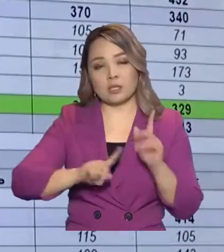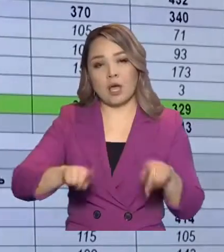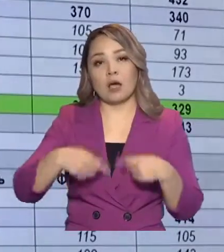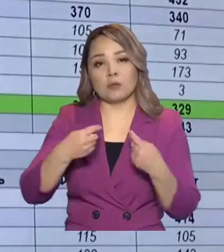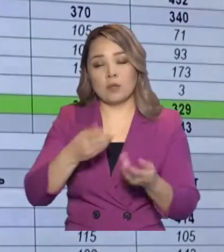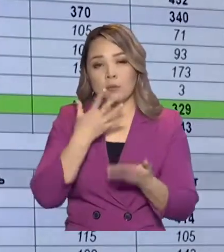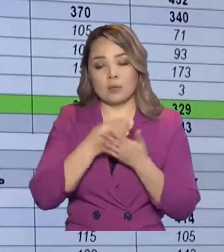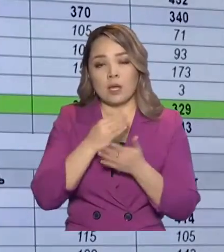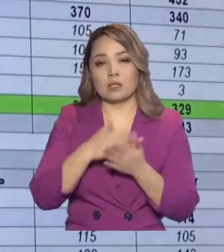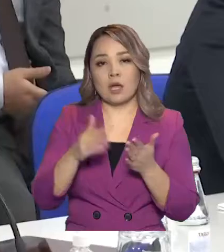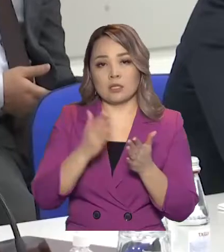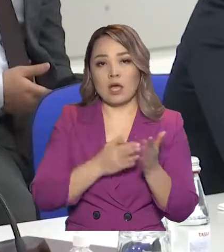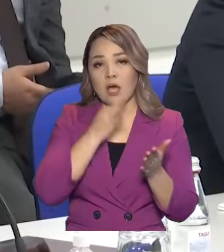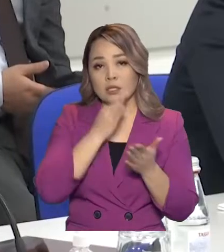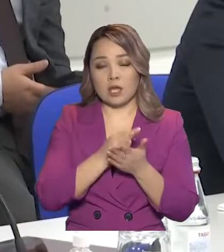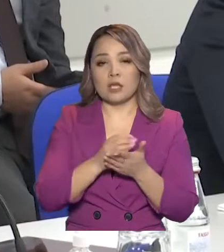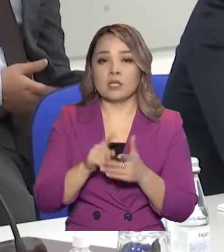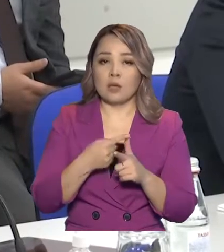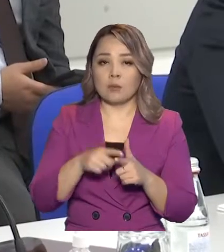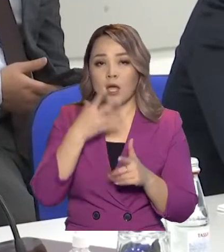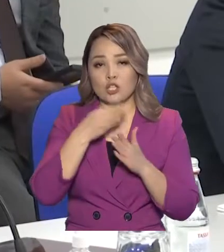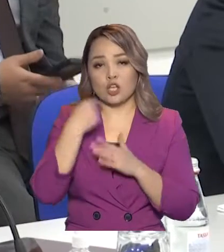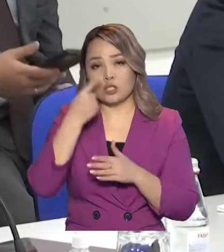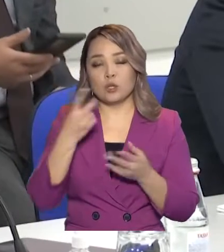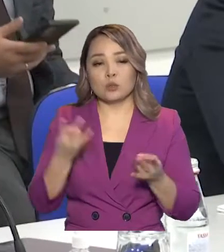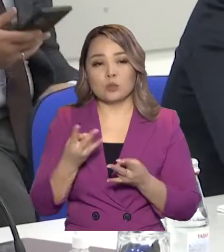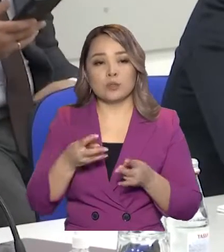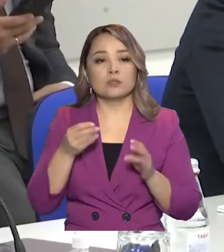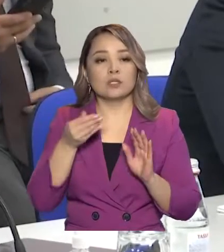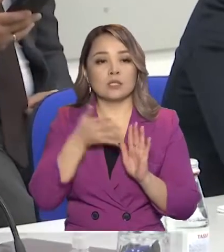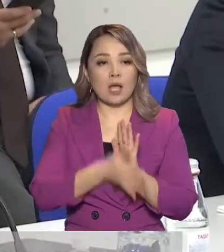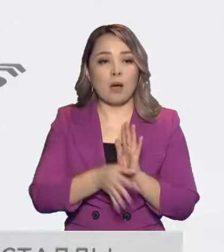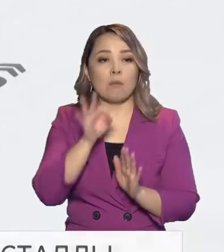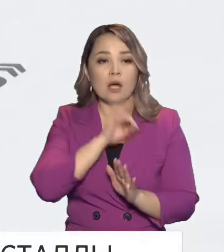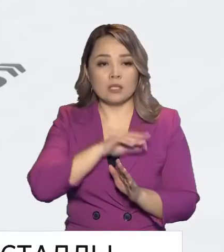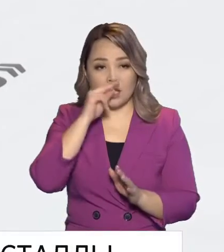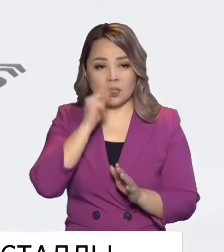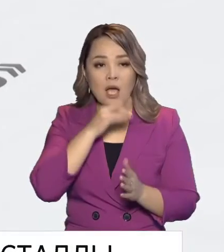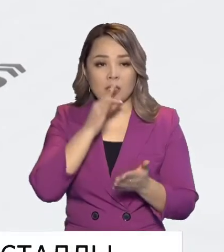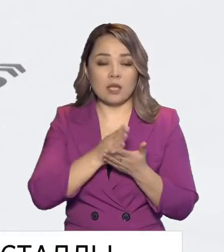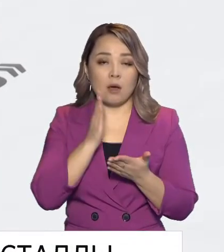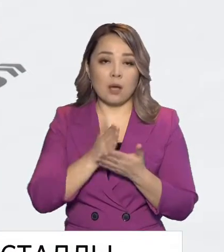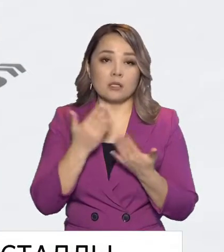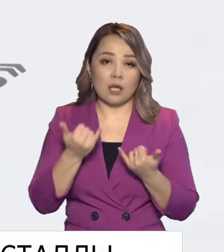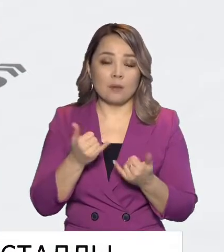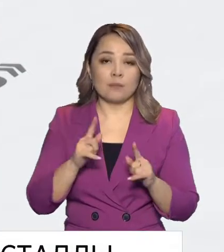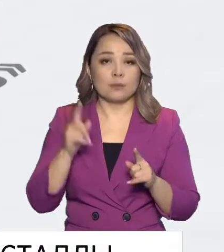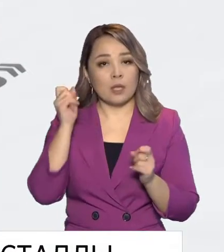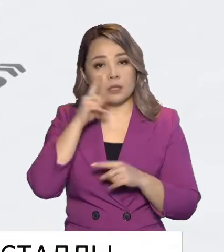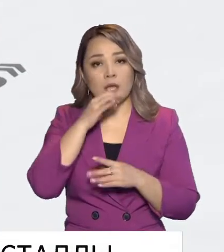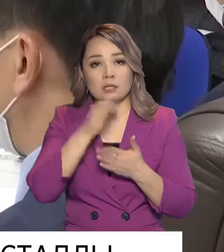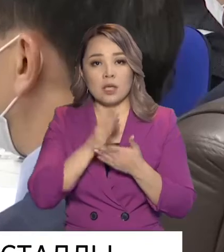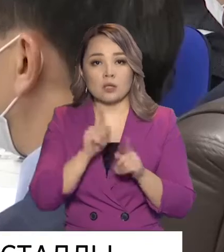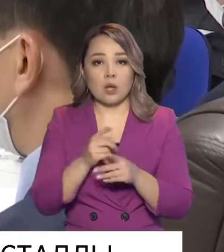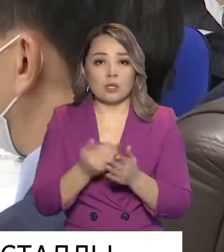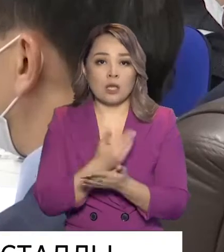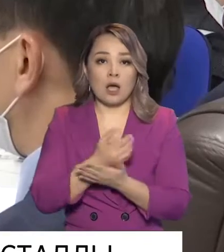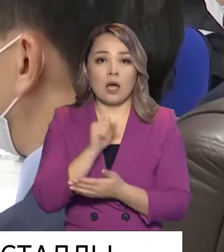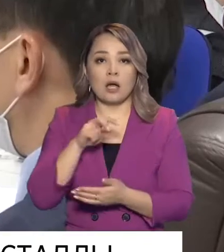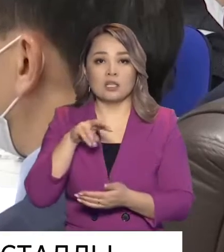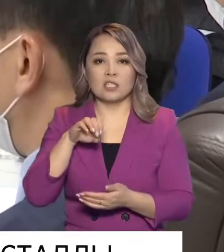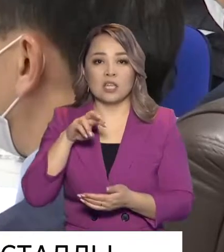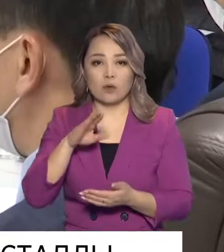мүлікті талан-таражға салды, немесе жеке басының қажеттілігі үшін пайдаланды деген айып тағылып отыр. Бересми мәлімет бойынша